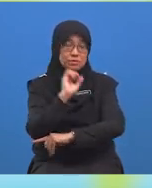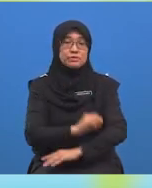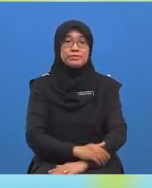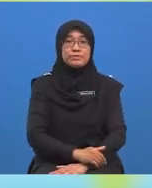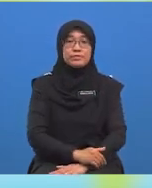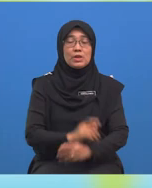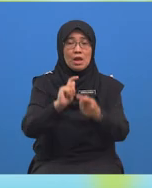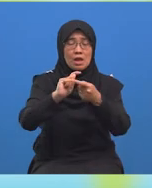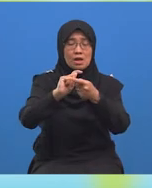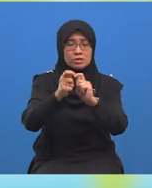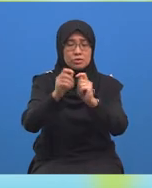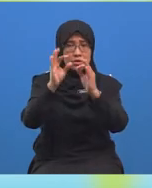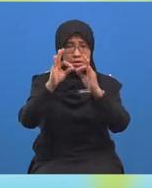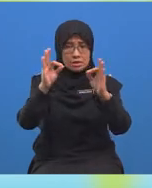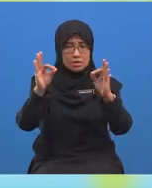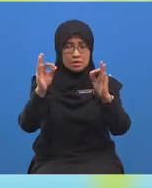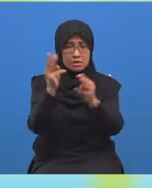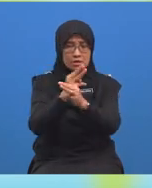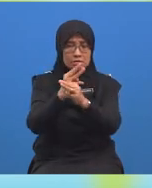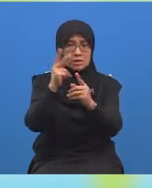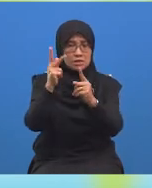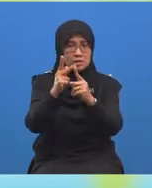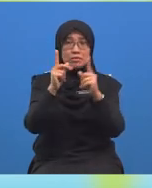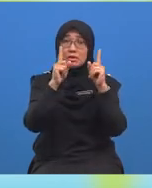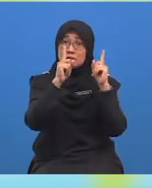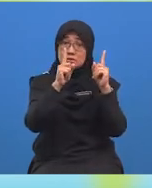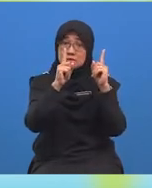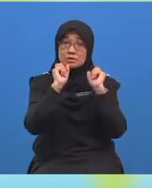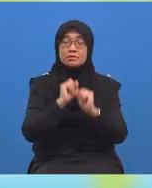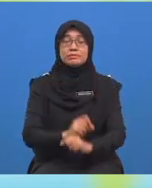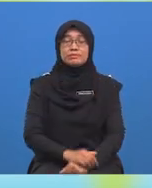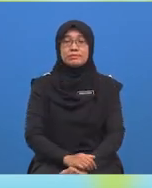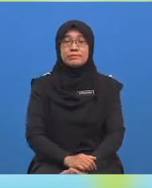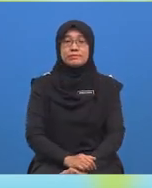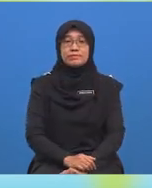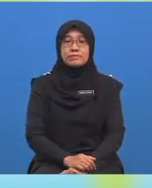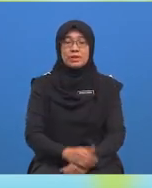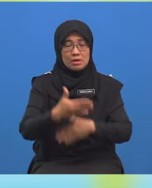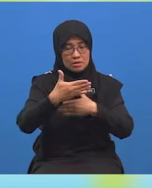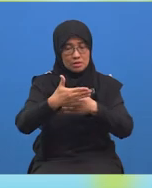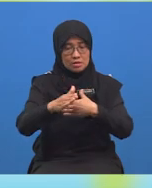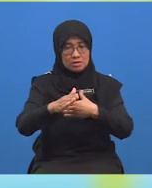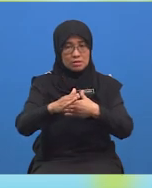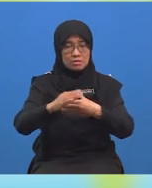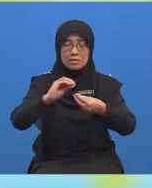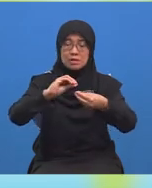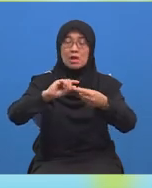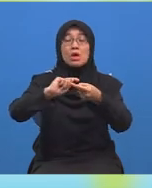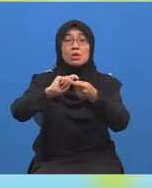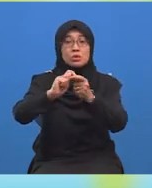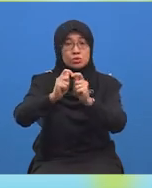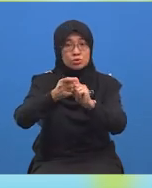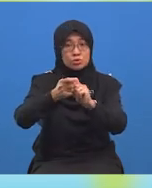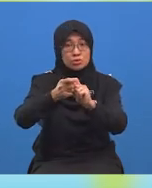1.7. Tukarkan ayat matematik kepada bentuk lazim seperti berikut. Kemudian,